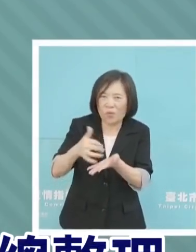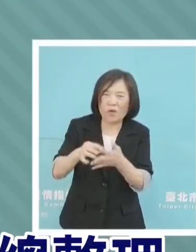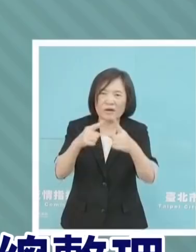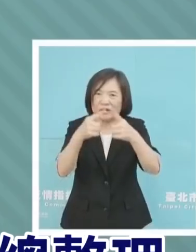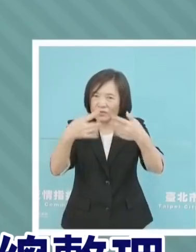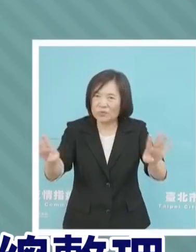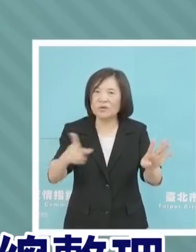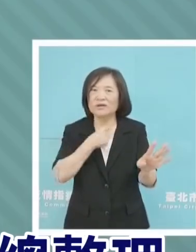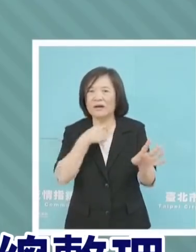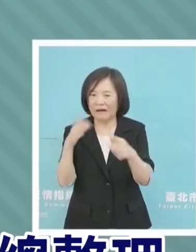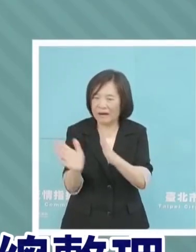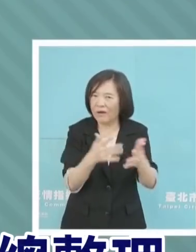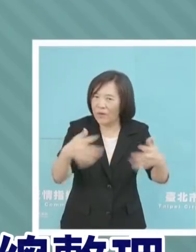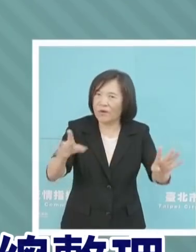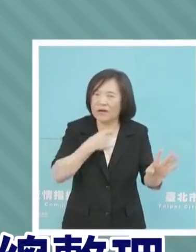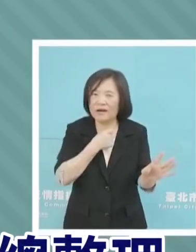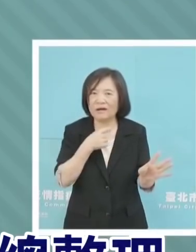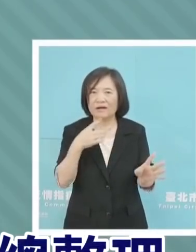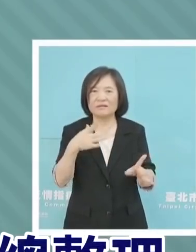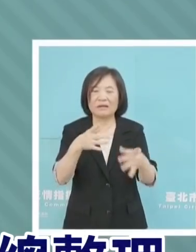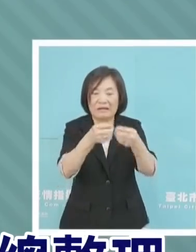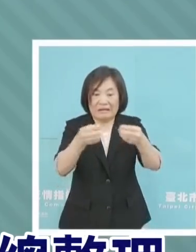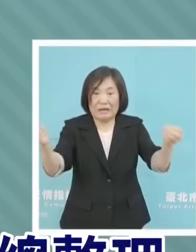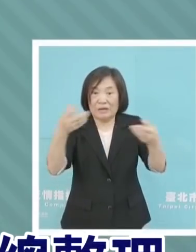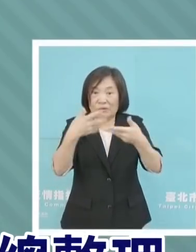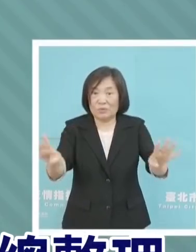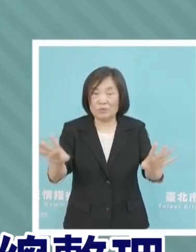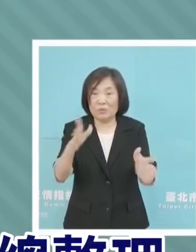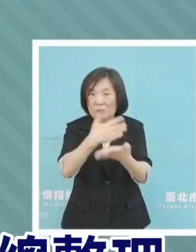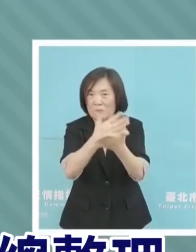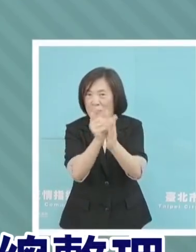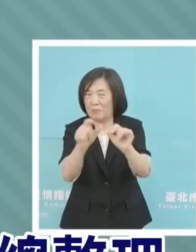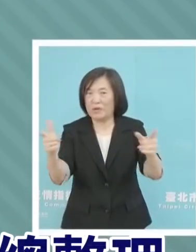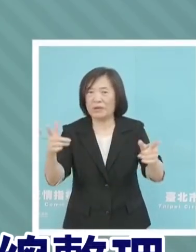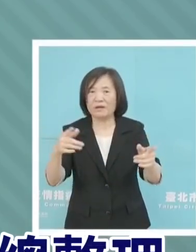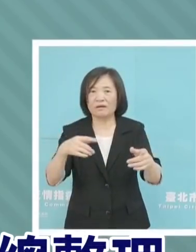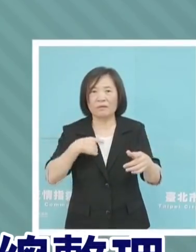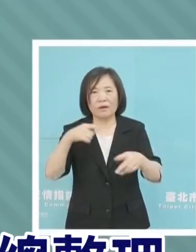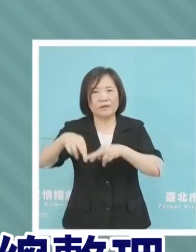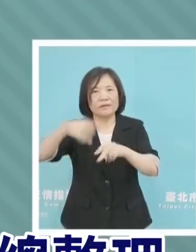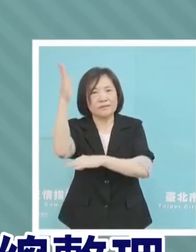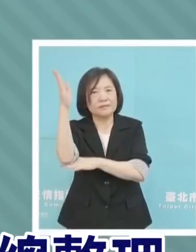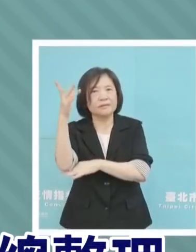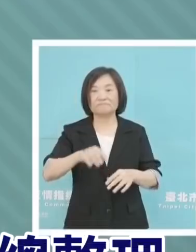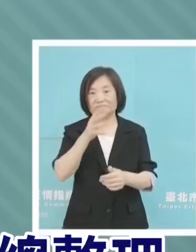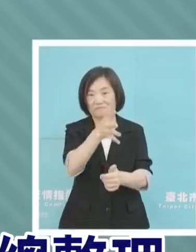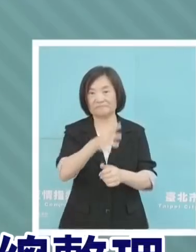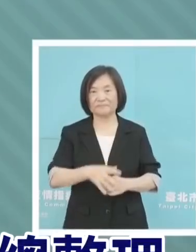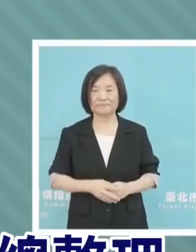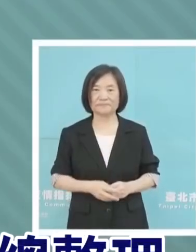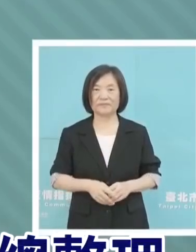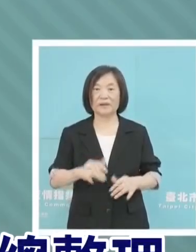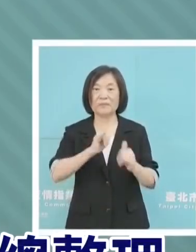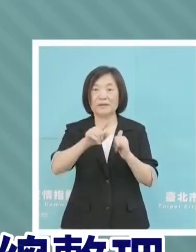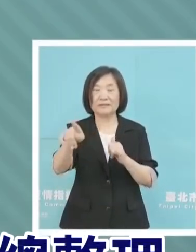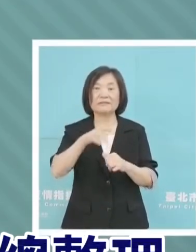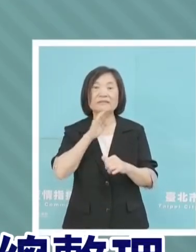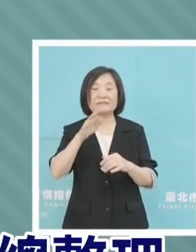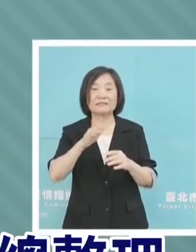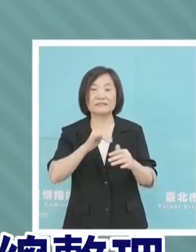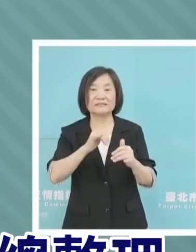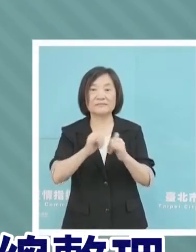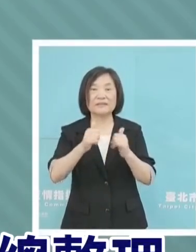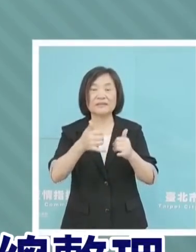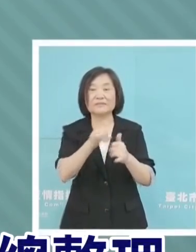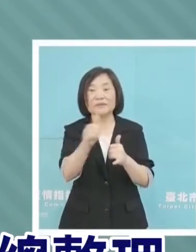讲疫苗太多种，反而造成那个行政成本就越来越高了。 民众党立院党团